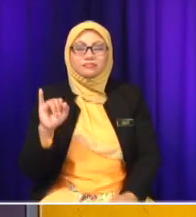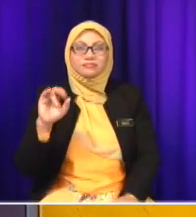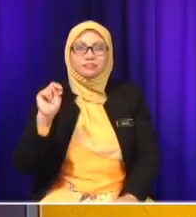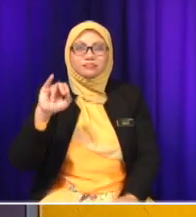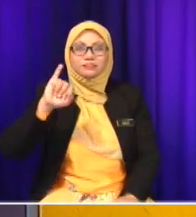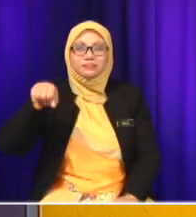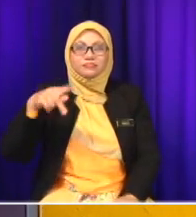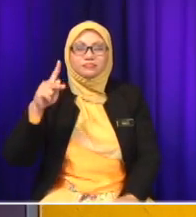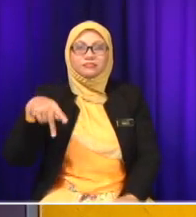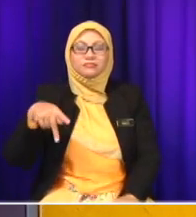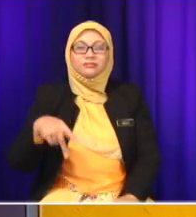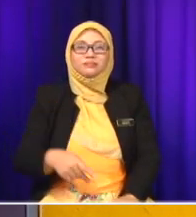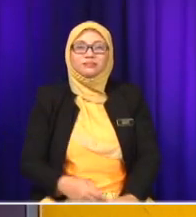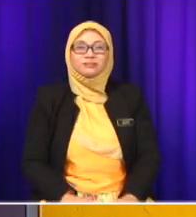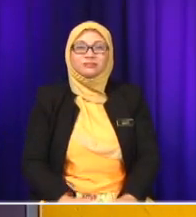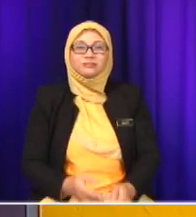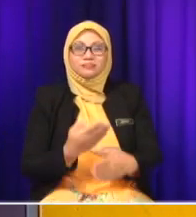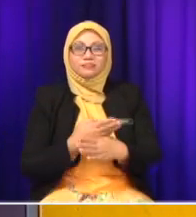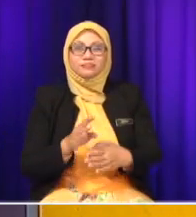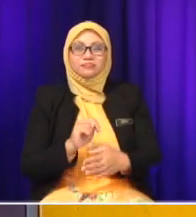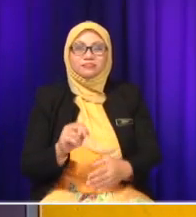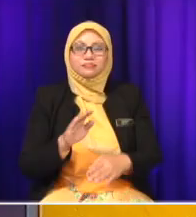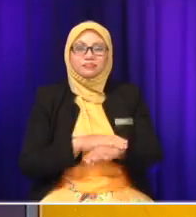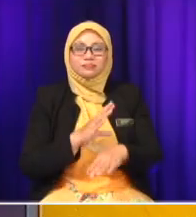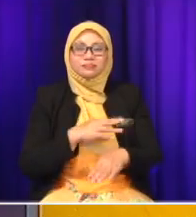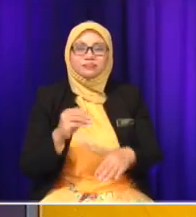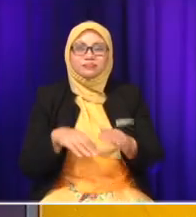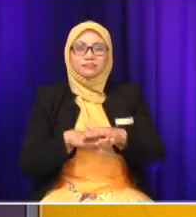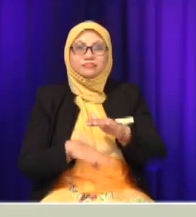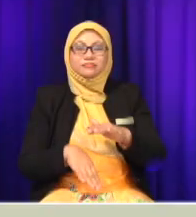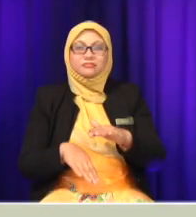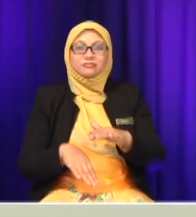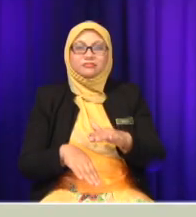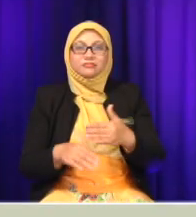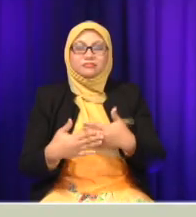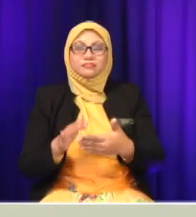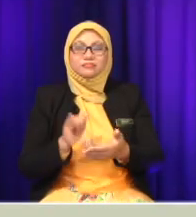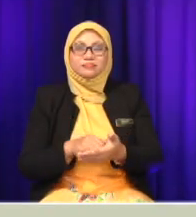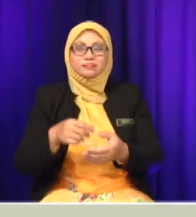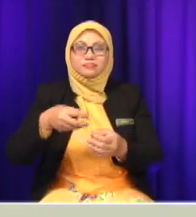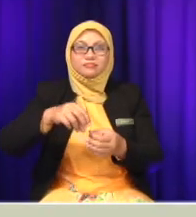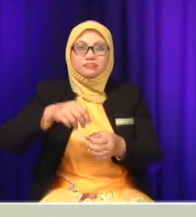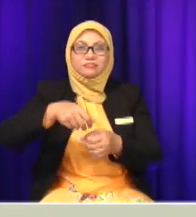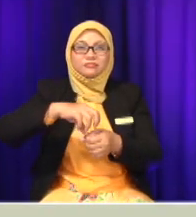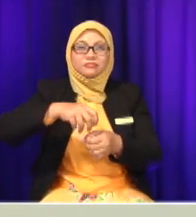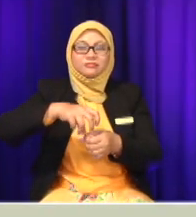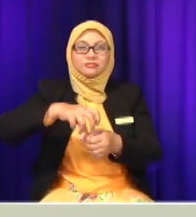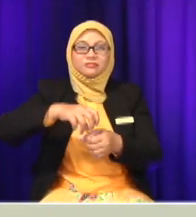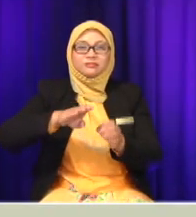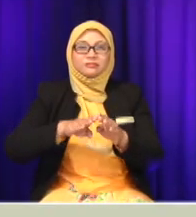penutup tpet di bahagian atas dan bawah kemudian kita longgarkan Nat kunci pada bahagian hujung lengan